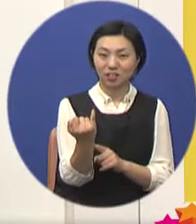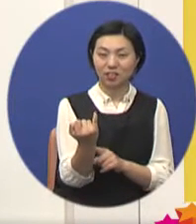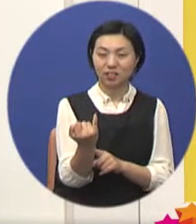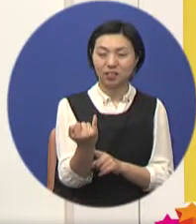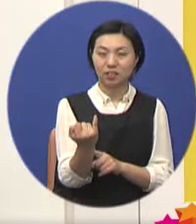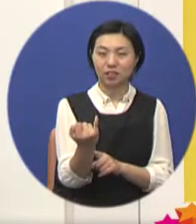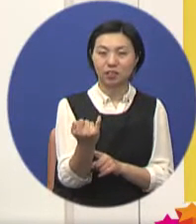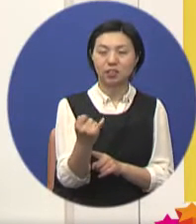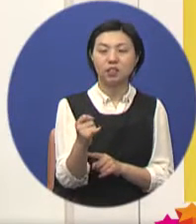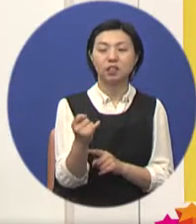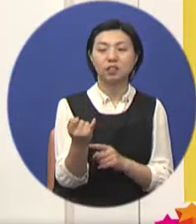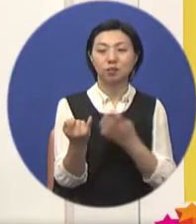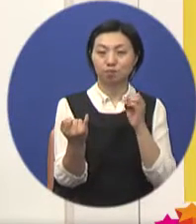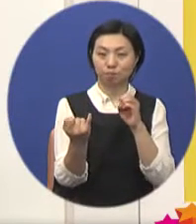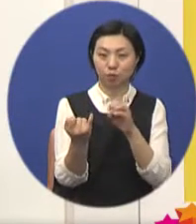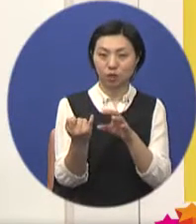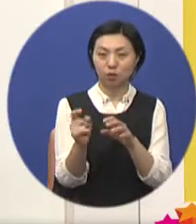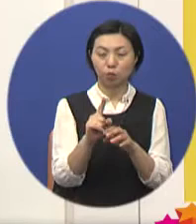이 방송이